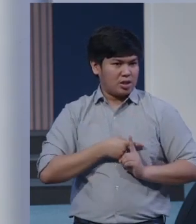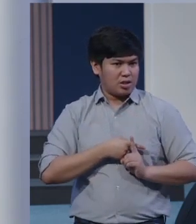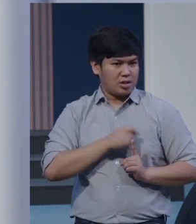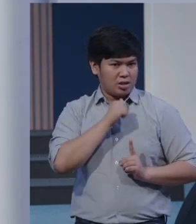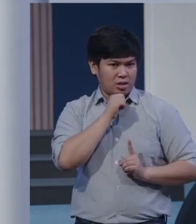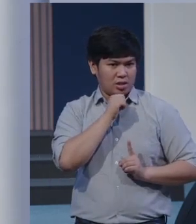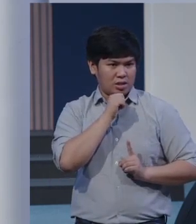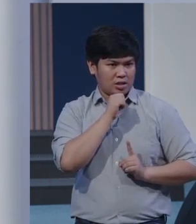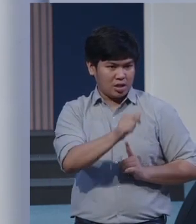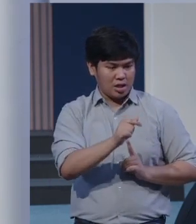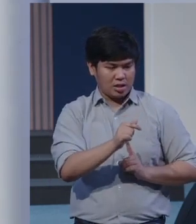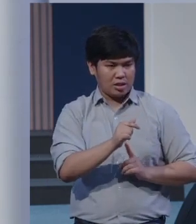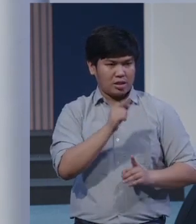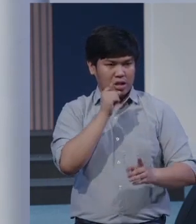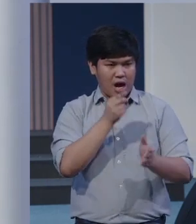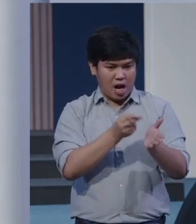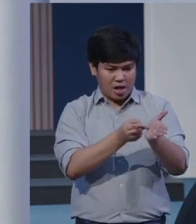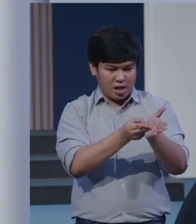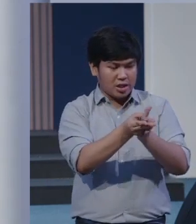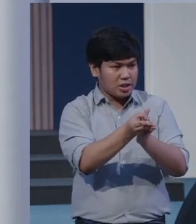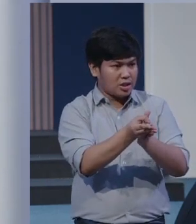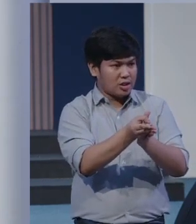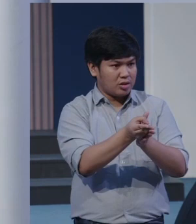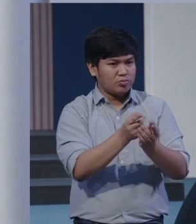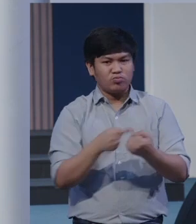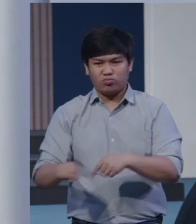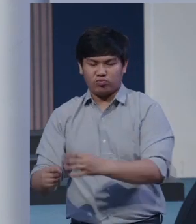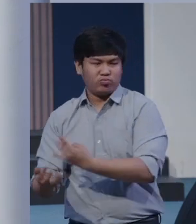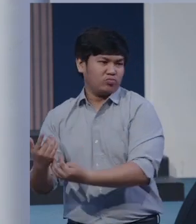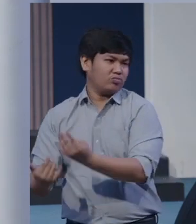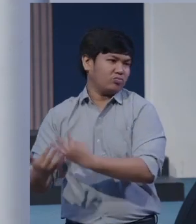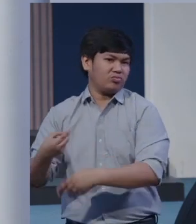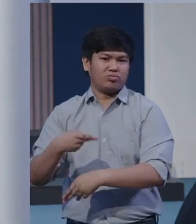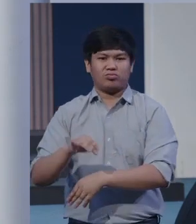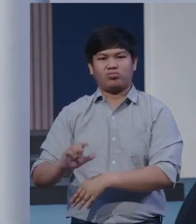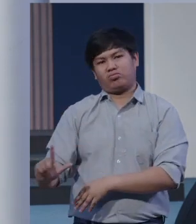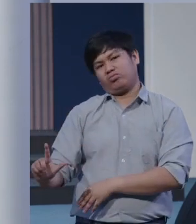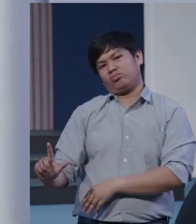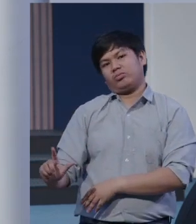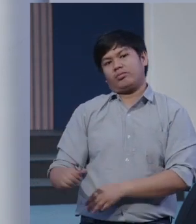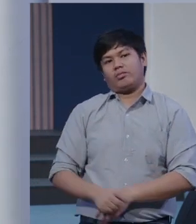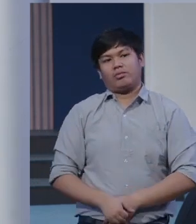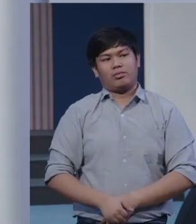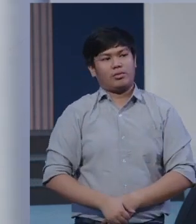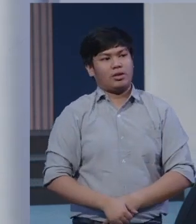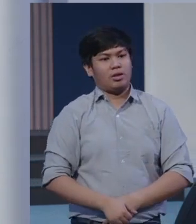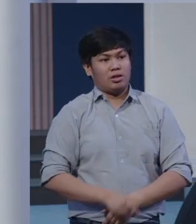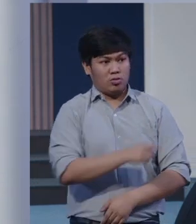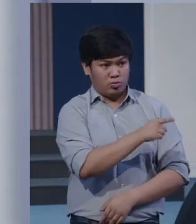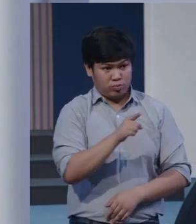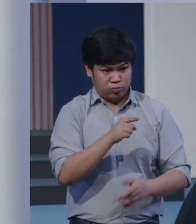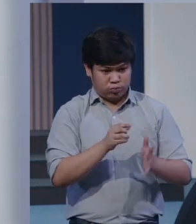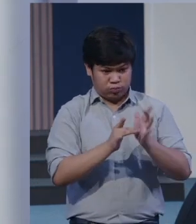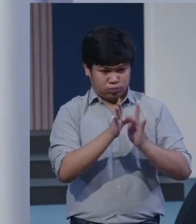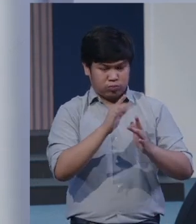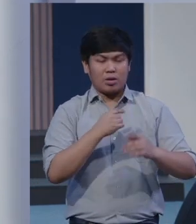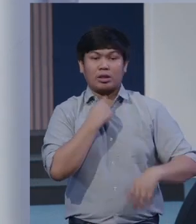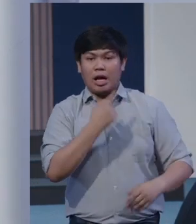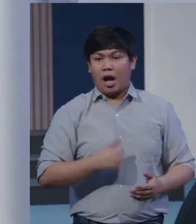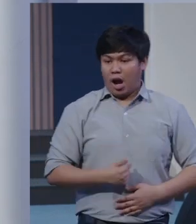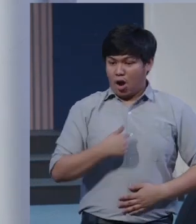tunay na Kristiyano ang patuloy na pagsisinungaling yung walang patumanggang pagsisinungaling